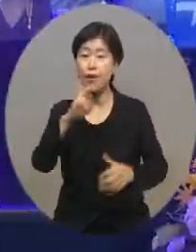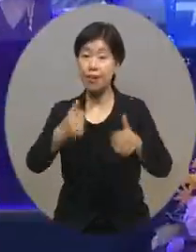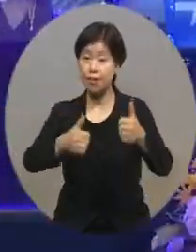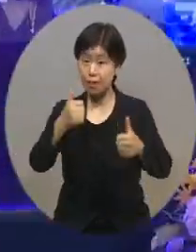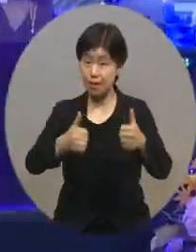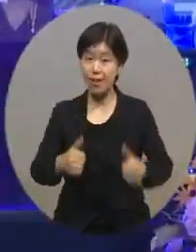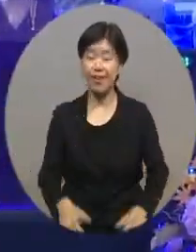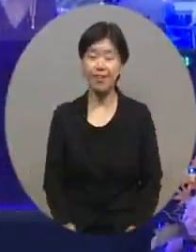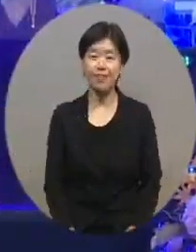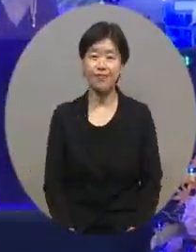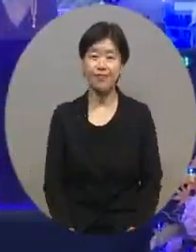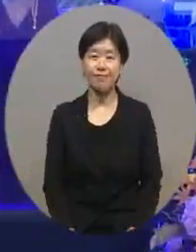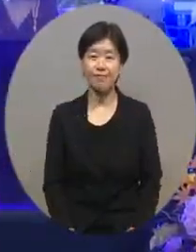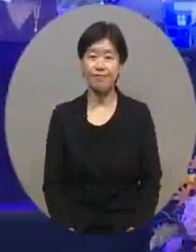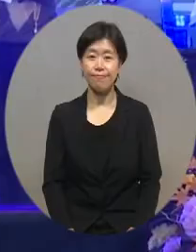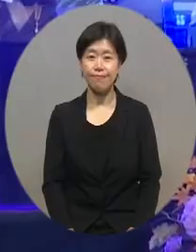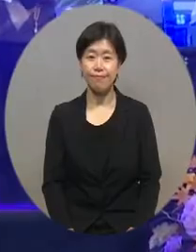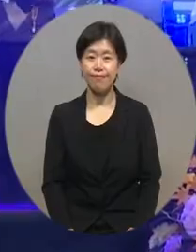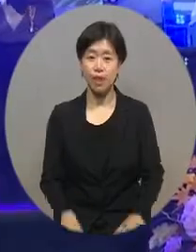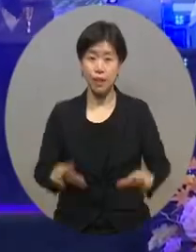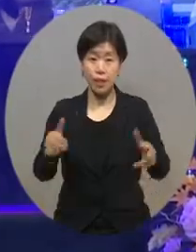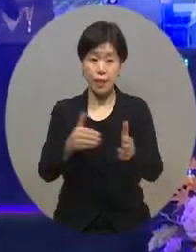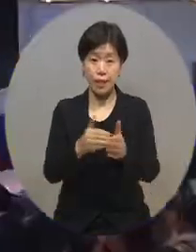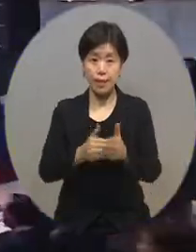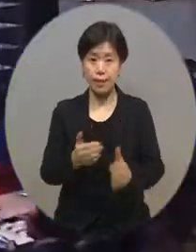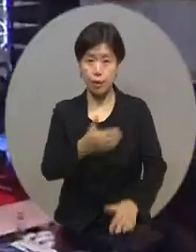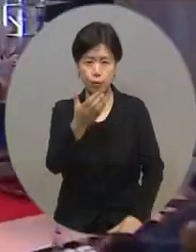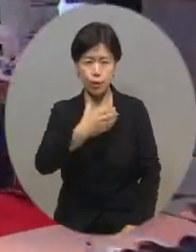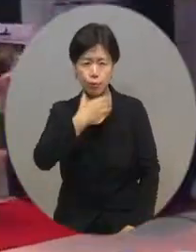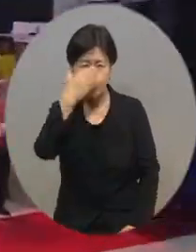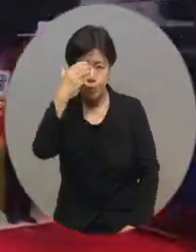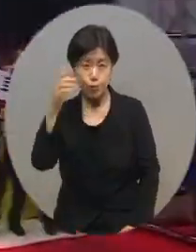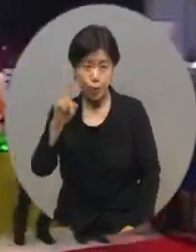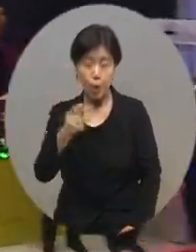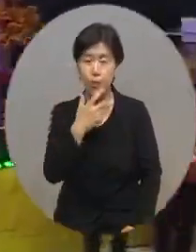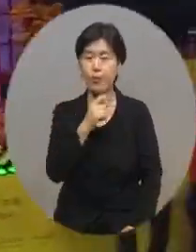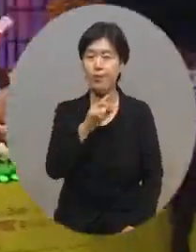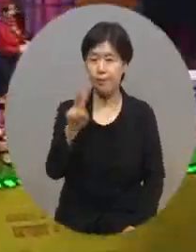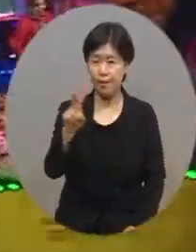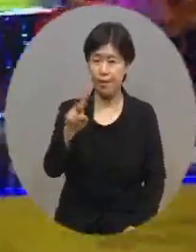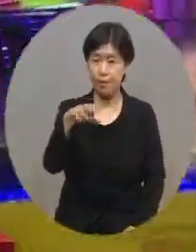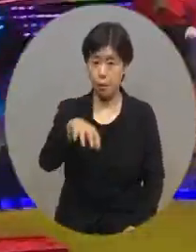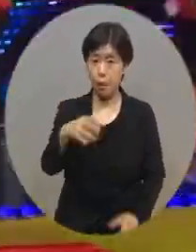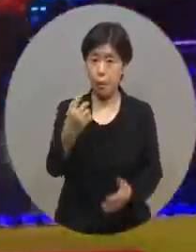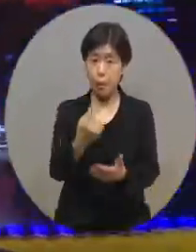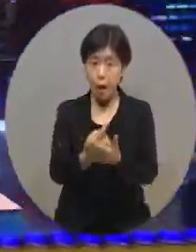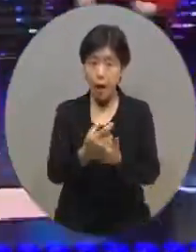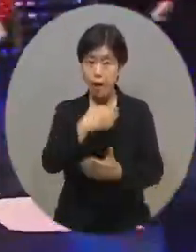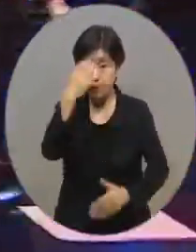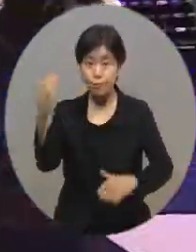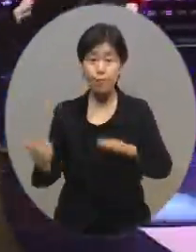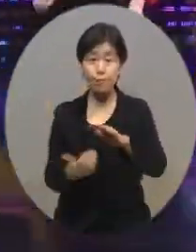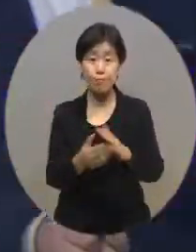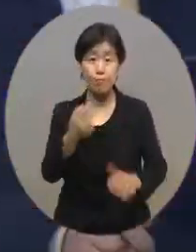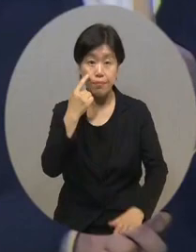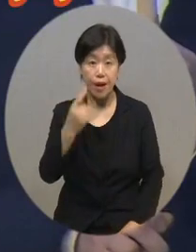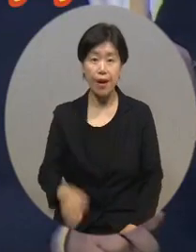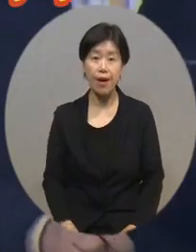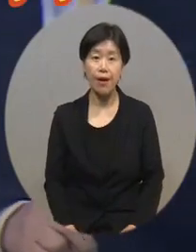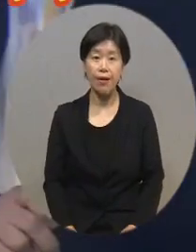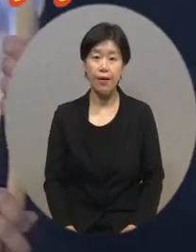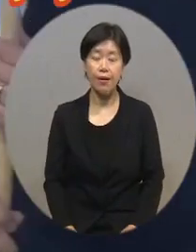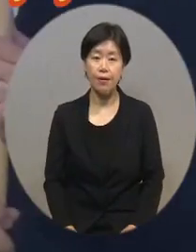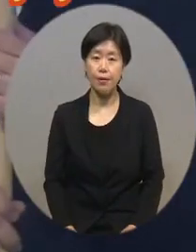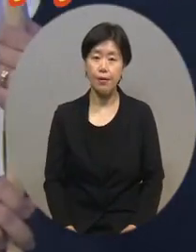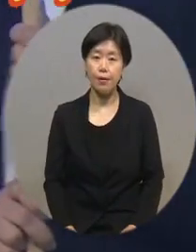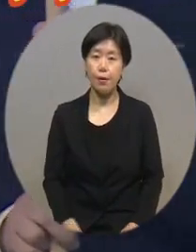찾아서. 그동안 간직해왔던 꿈을 찾는 무대가 복지TV에서 시작됩니다. 평일 오후 2시